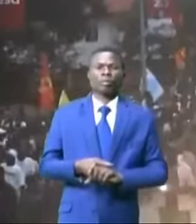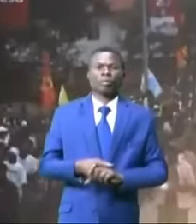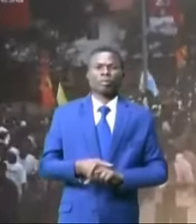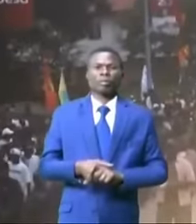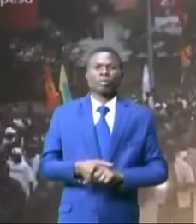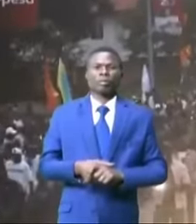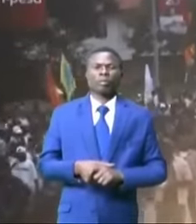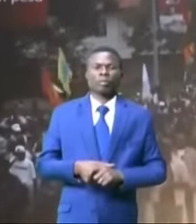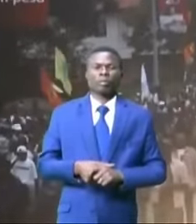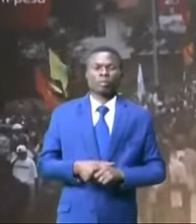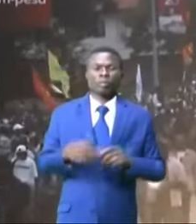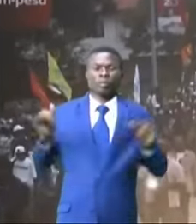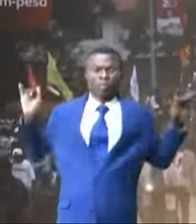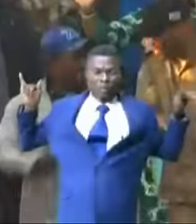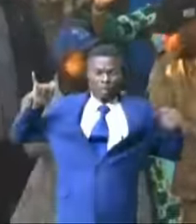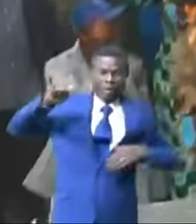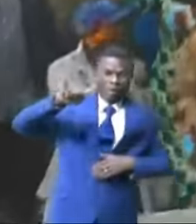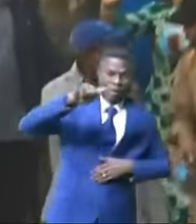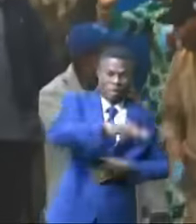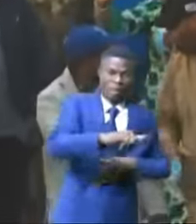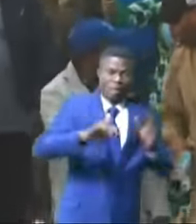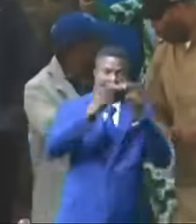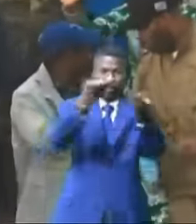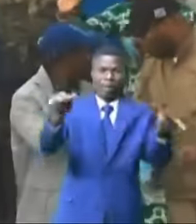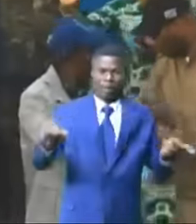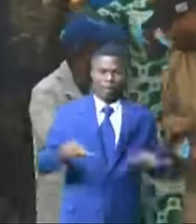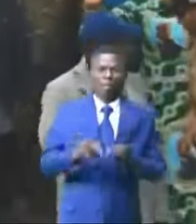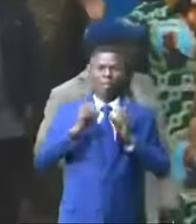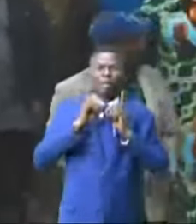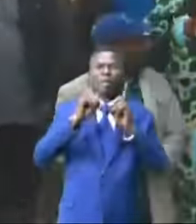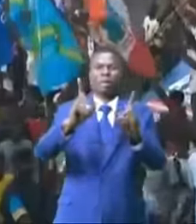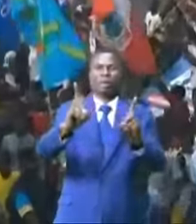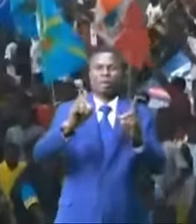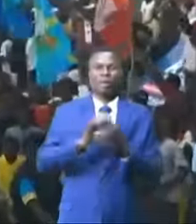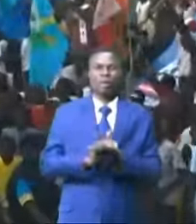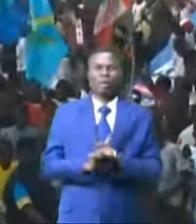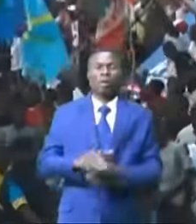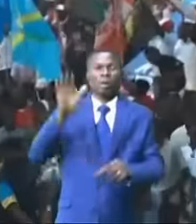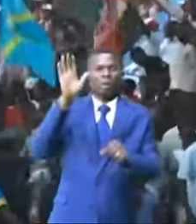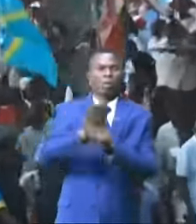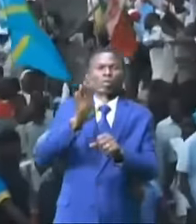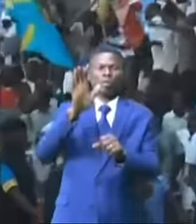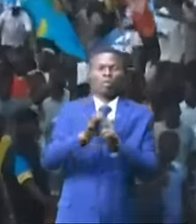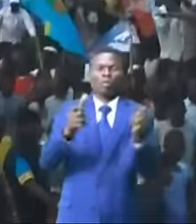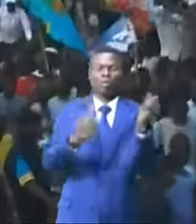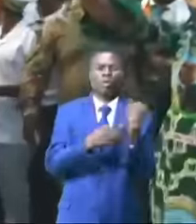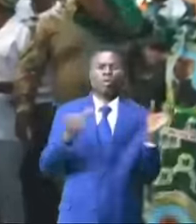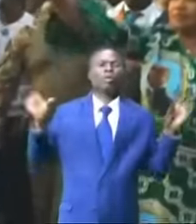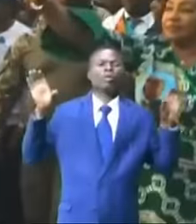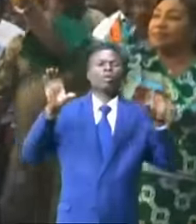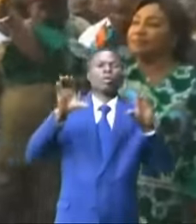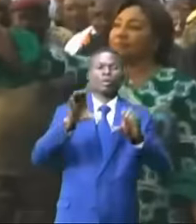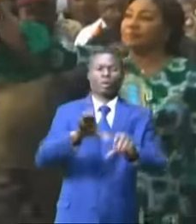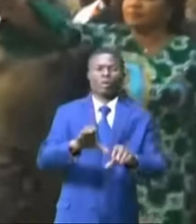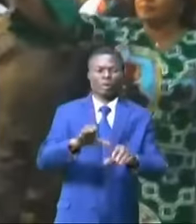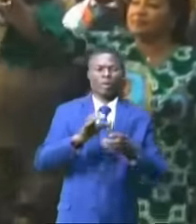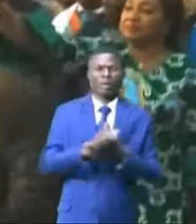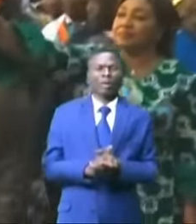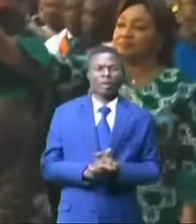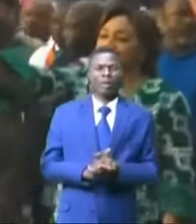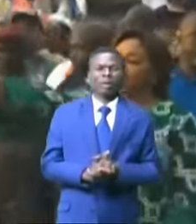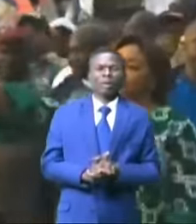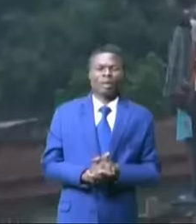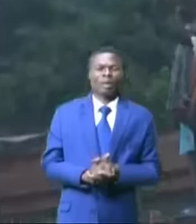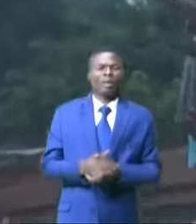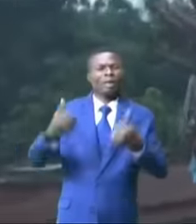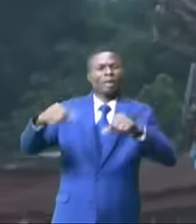De l'aéroport jusqu'à la place de la tribune, la population tout en liesse n'a pas voulu rater